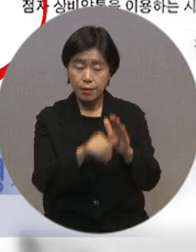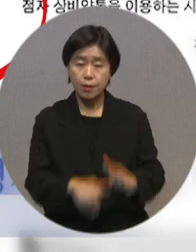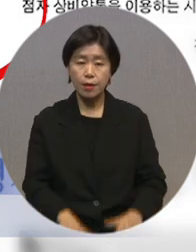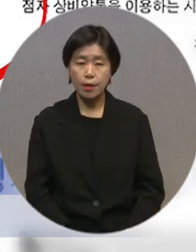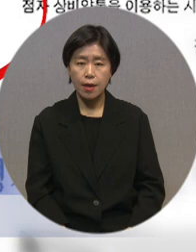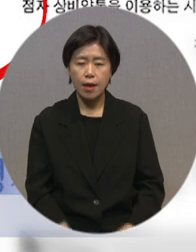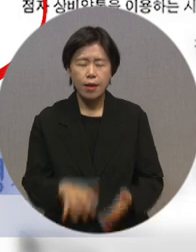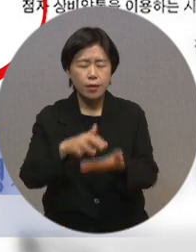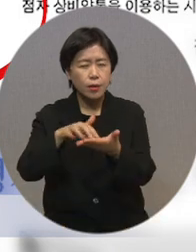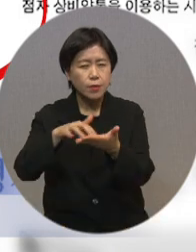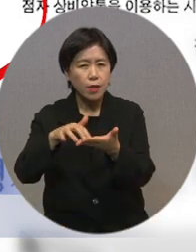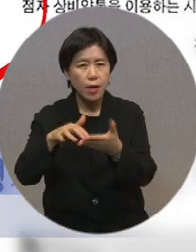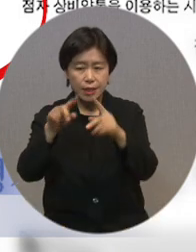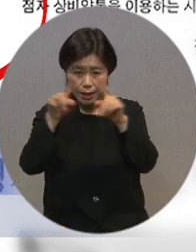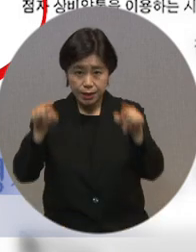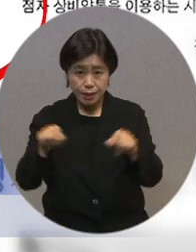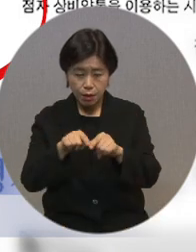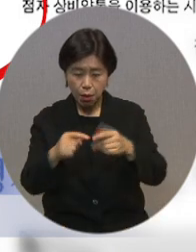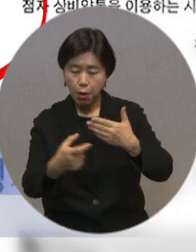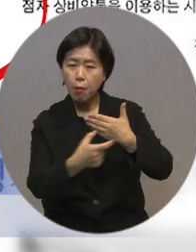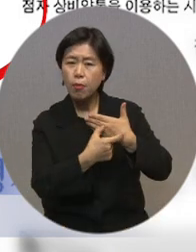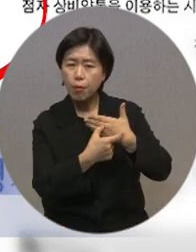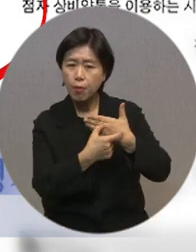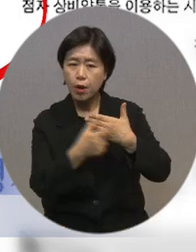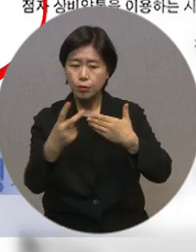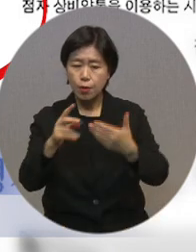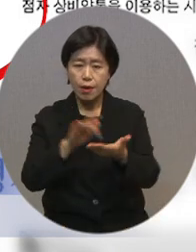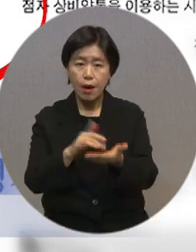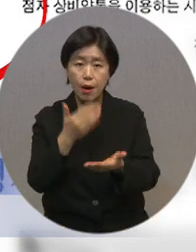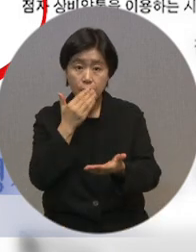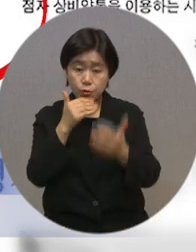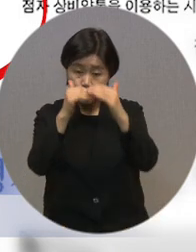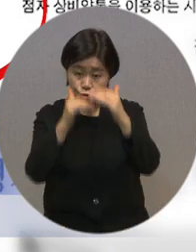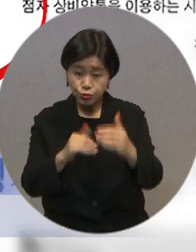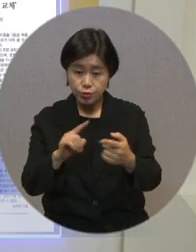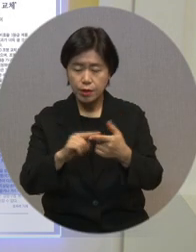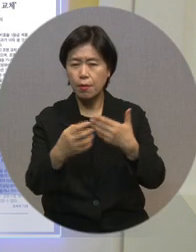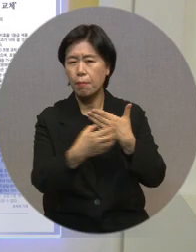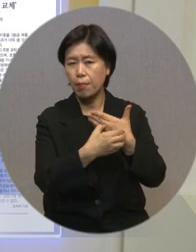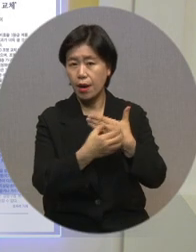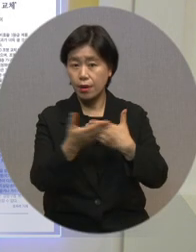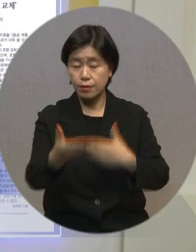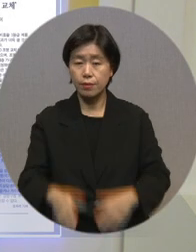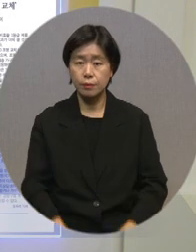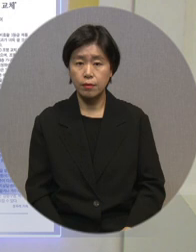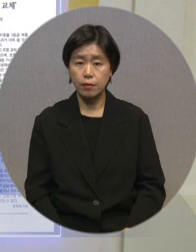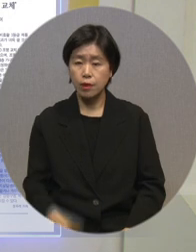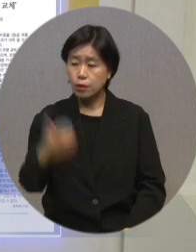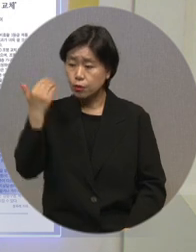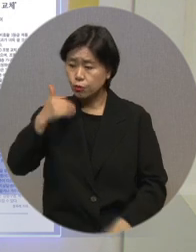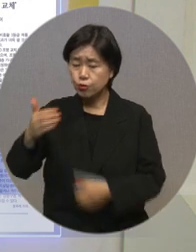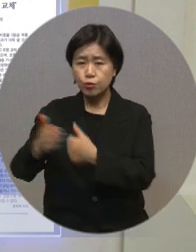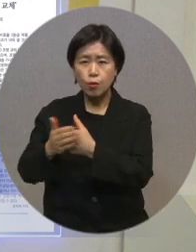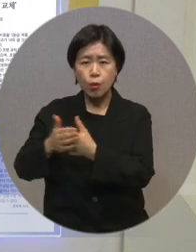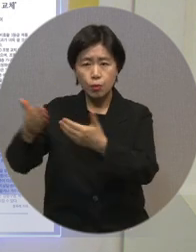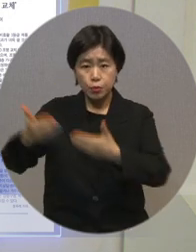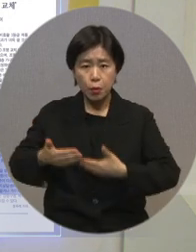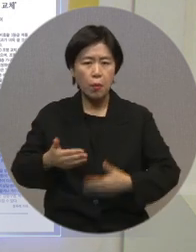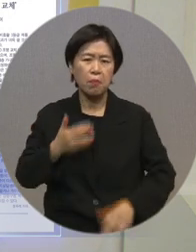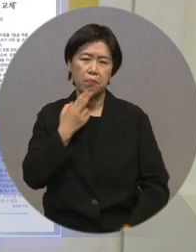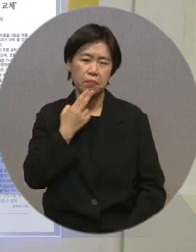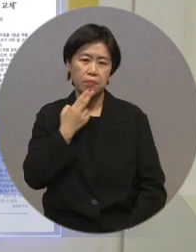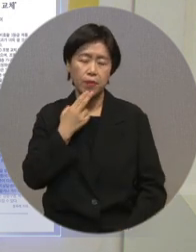점자 등으로 된 스티커를 붙인 복약 를받을 수 있다고 합니다 타인의 도움을 필요로 하지 않고